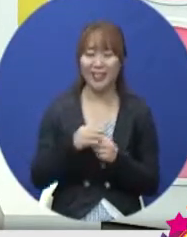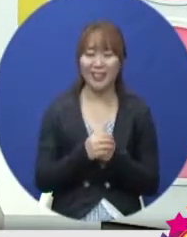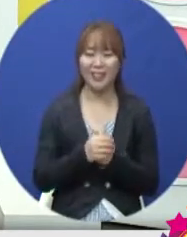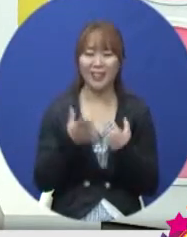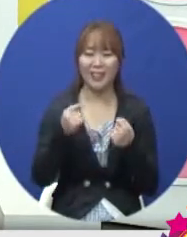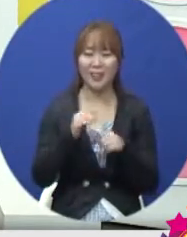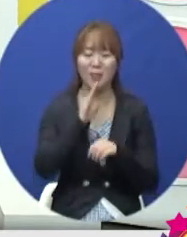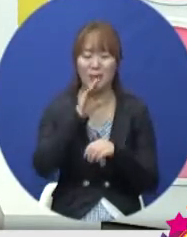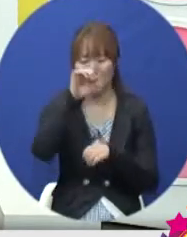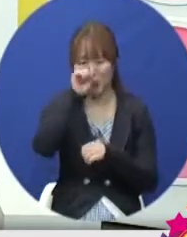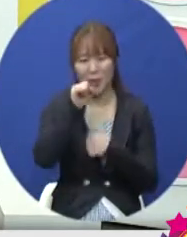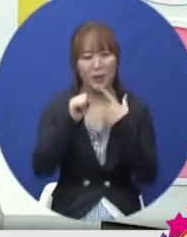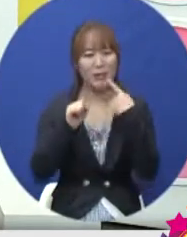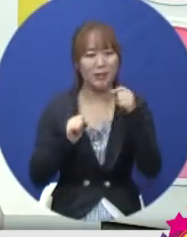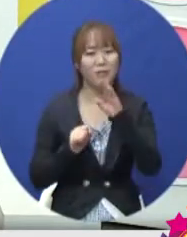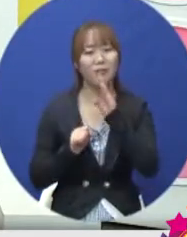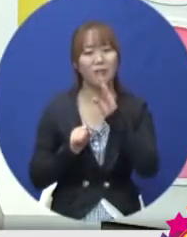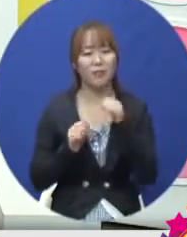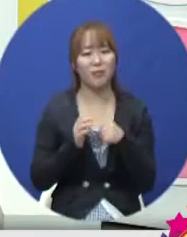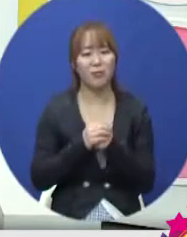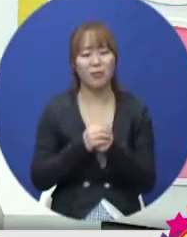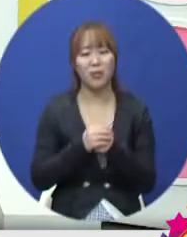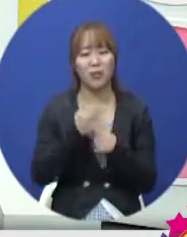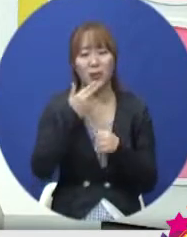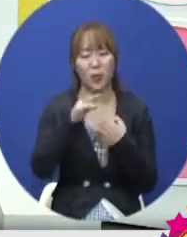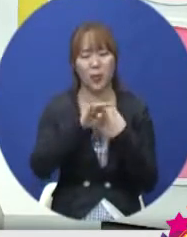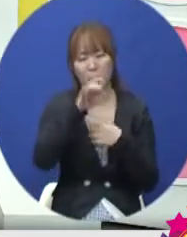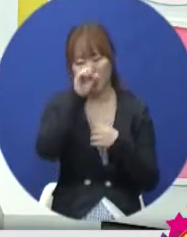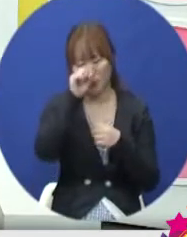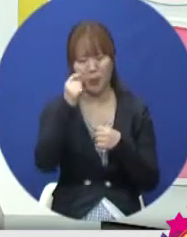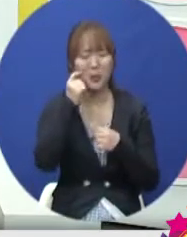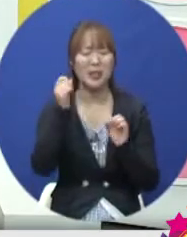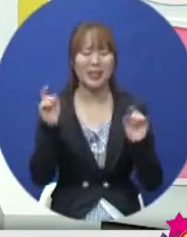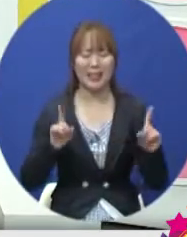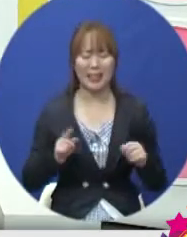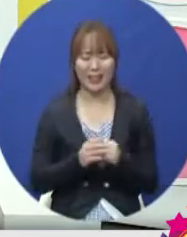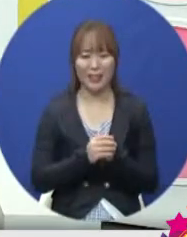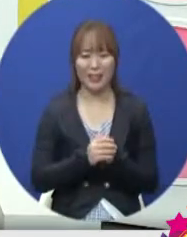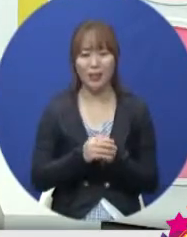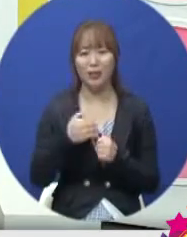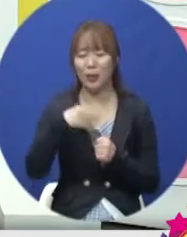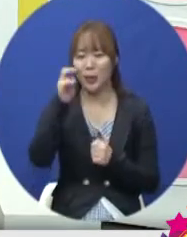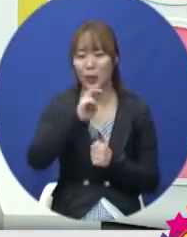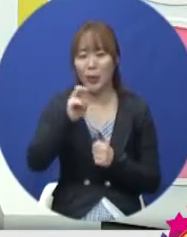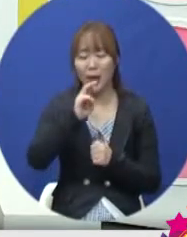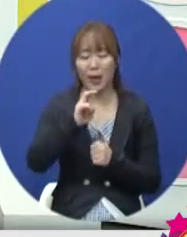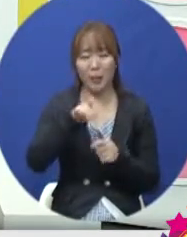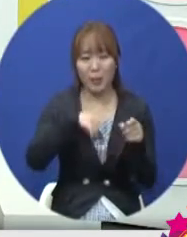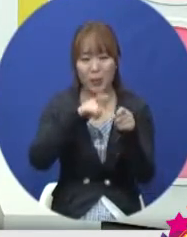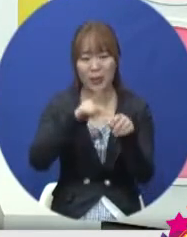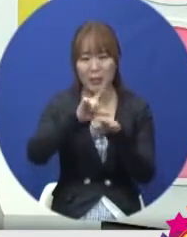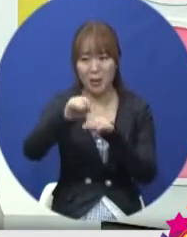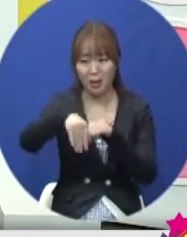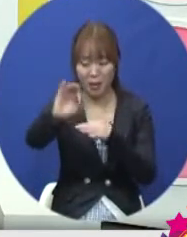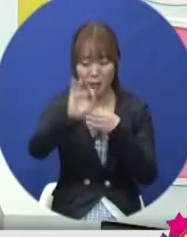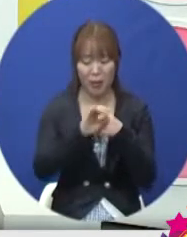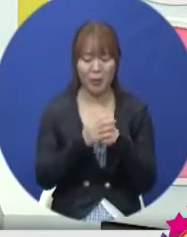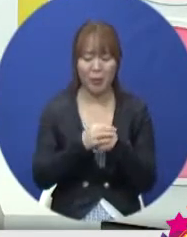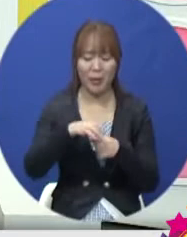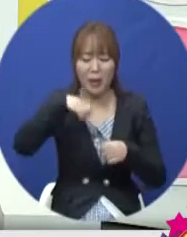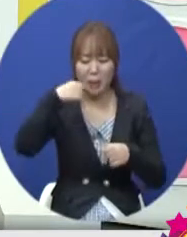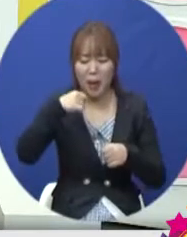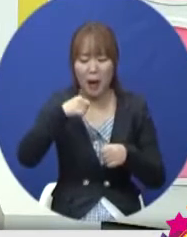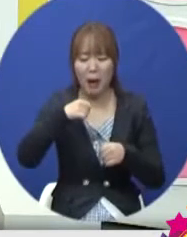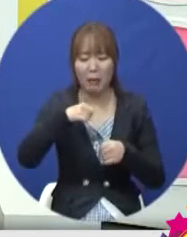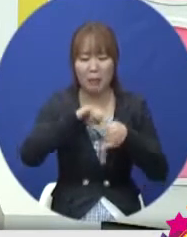저희들은 그런 걸 잘 좋아하죠. 엄청 좋아하죠. 그리고 없으면 왜냐면요. 못 살아. 저희들은 이제 공연을 가잖아요, 지방으로. 네. 네. 그럼